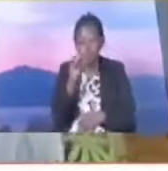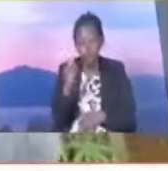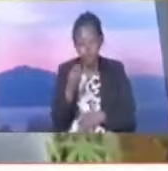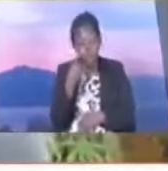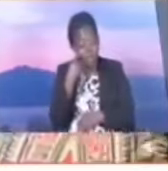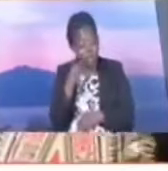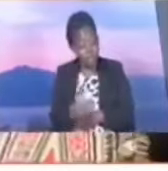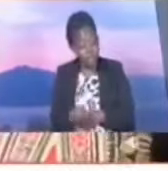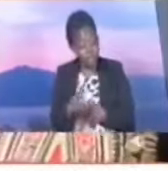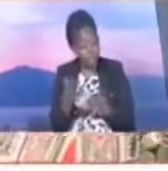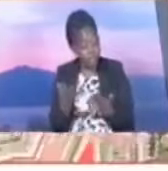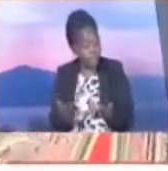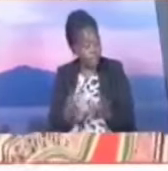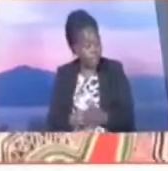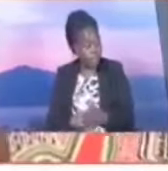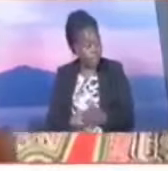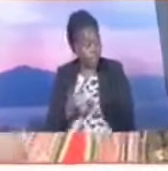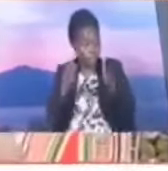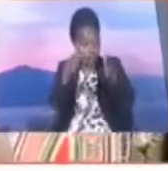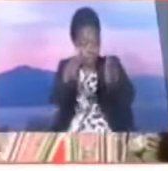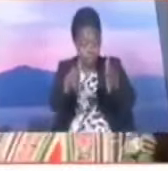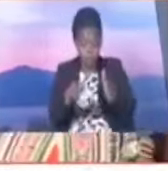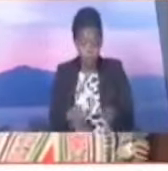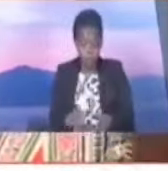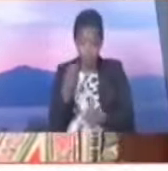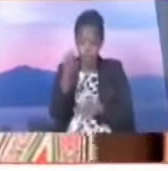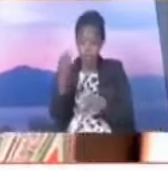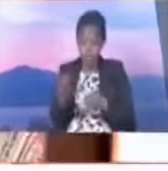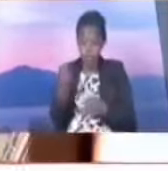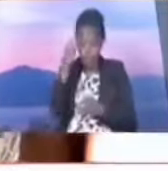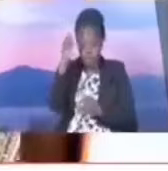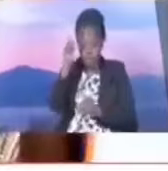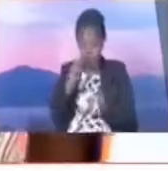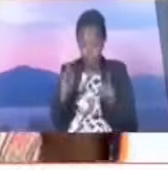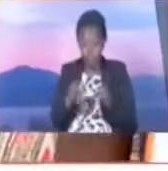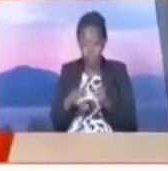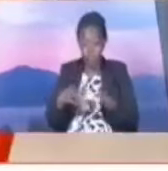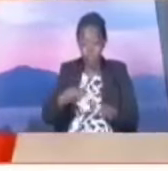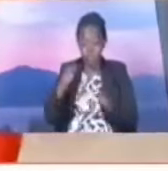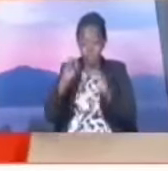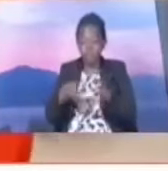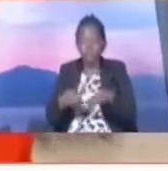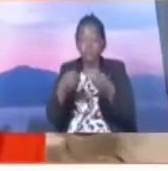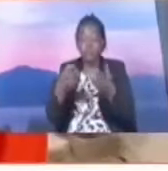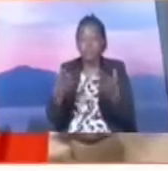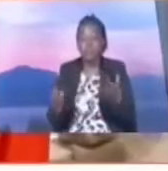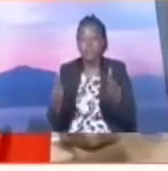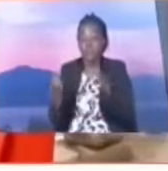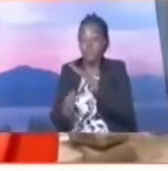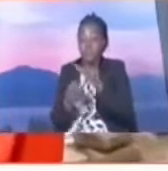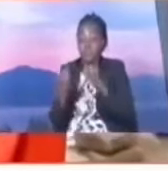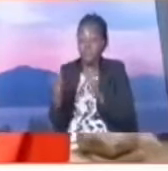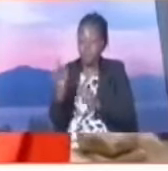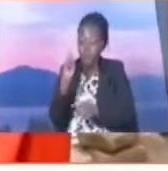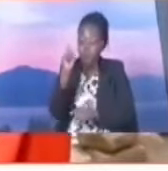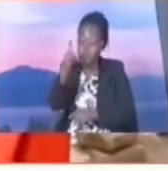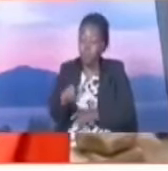tukulabye si byakulinda entaana ssatu bateekamu bantu nangoye bazisuula kubisuula. Mbele nita usabu, tuze batu